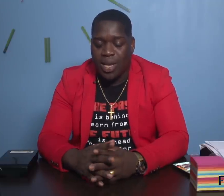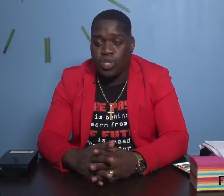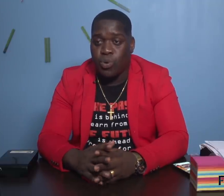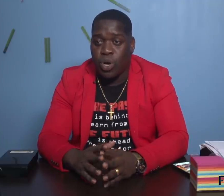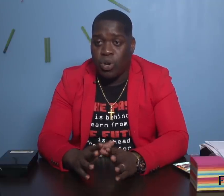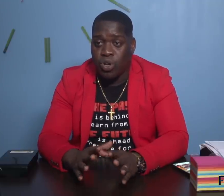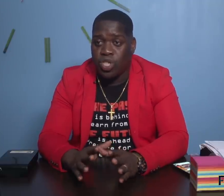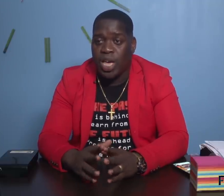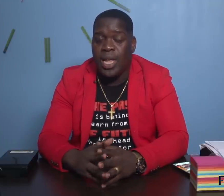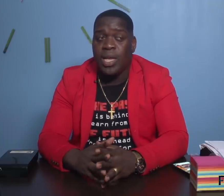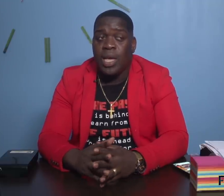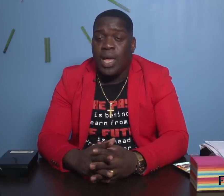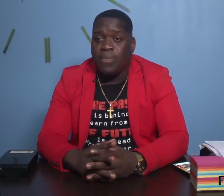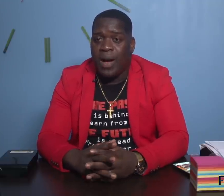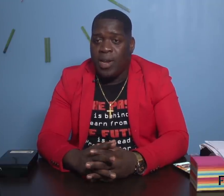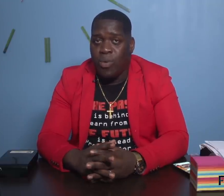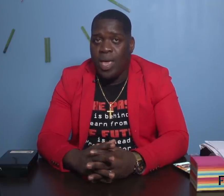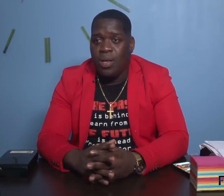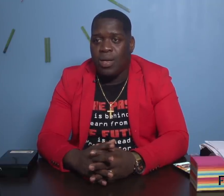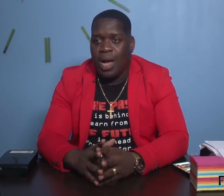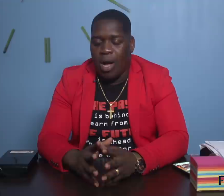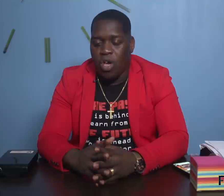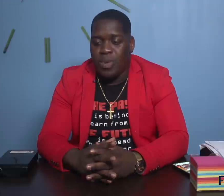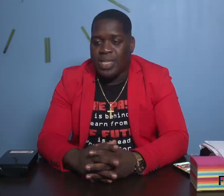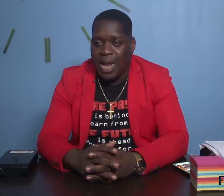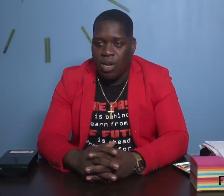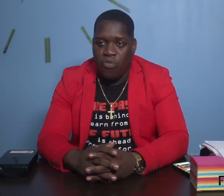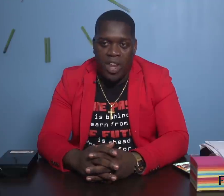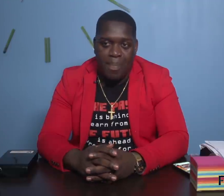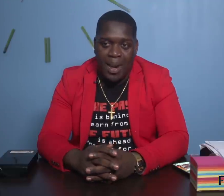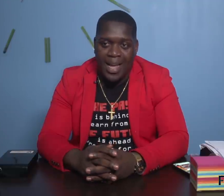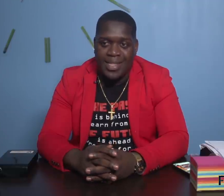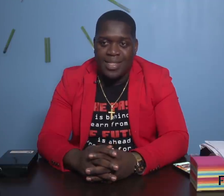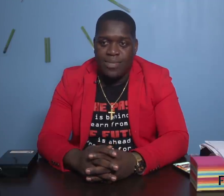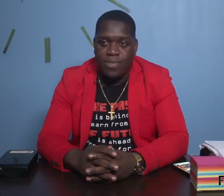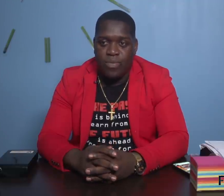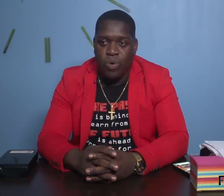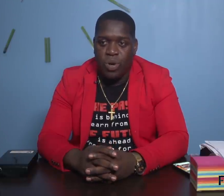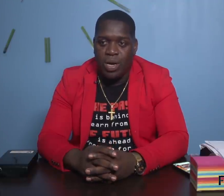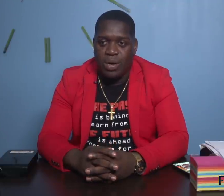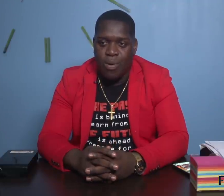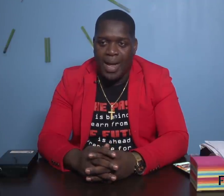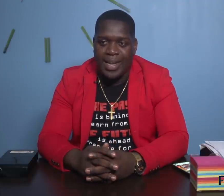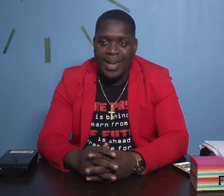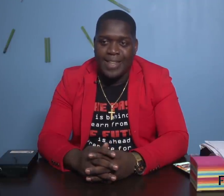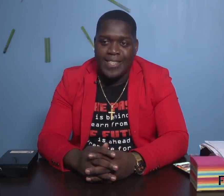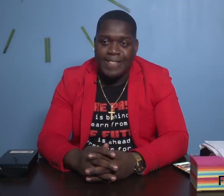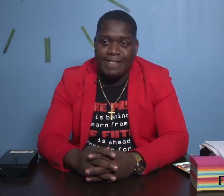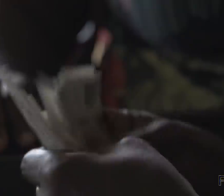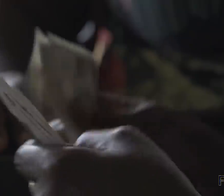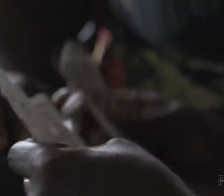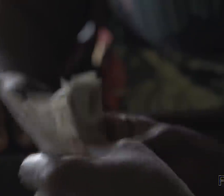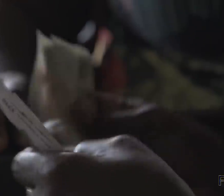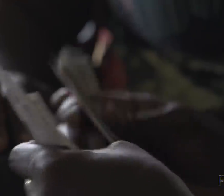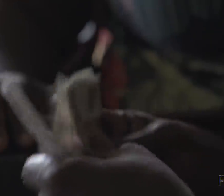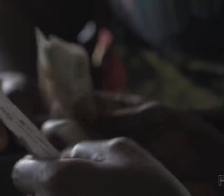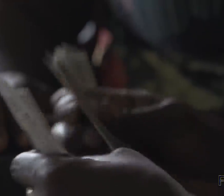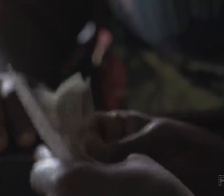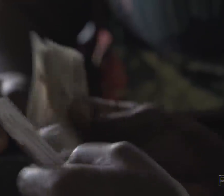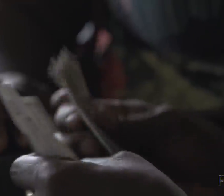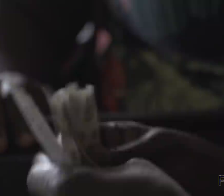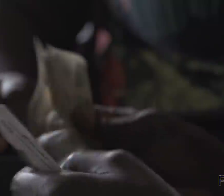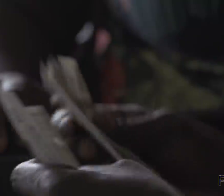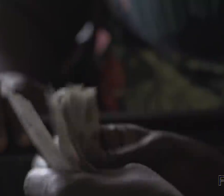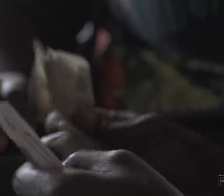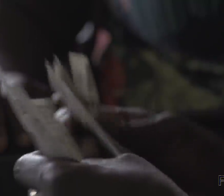mag ze zeggen ze mogen gerust zijn. Van de week a uitbetaling of in de plaats. Voor Wanika. Zo a traject